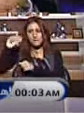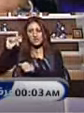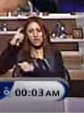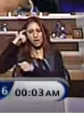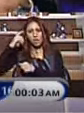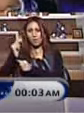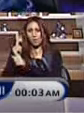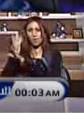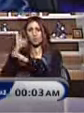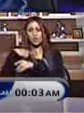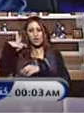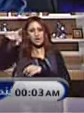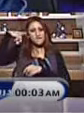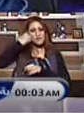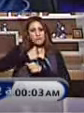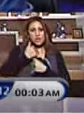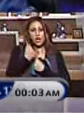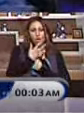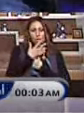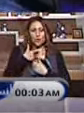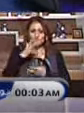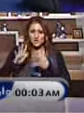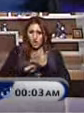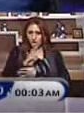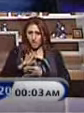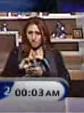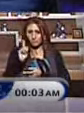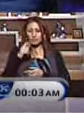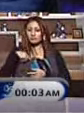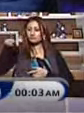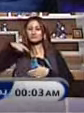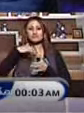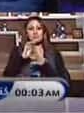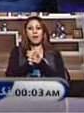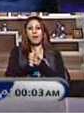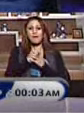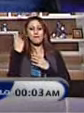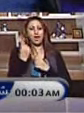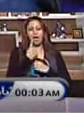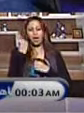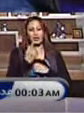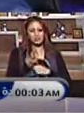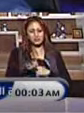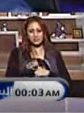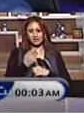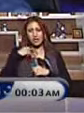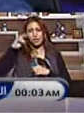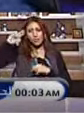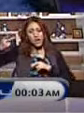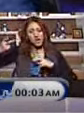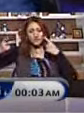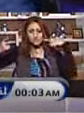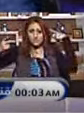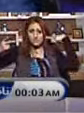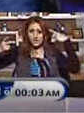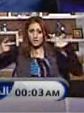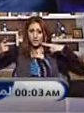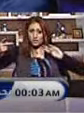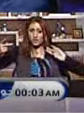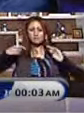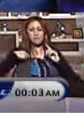الحق الذي لا باطل فيه وانت تدعي ان معك الحق الذي لا باطل فيه فاختلفنا في الاخر لا لا داعي